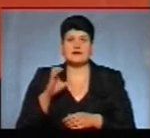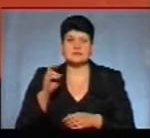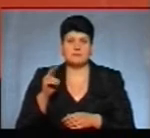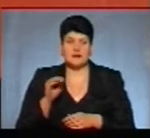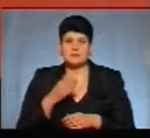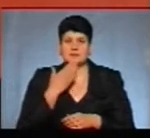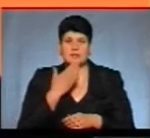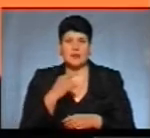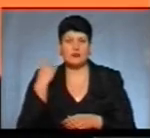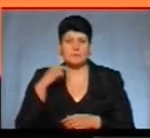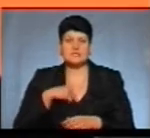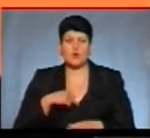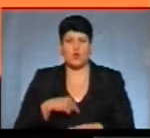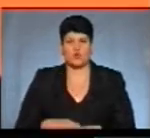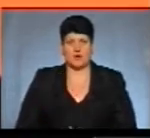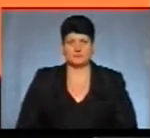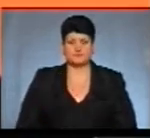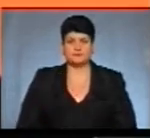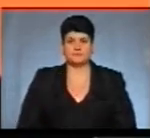запитали у психолога.